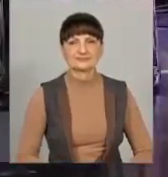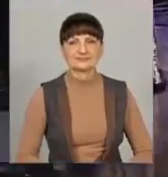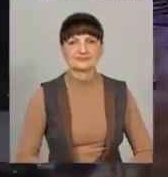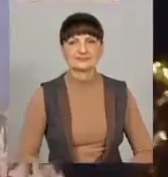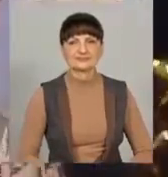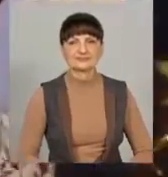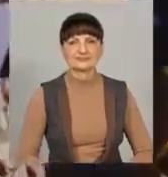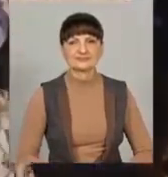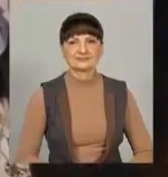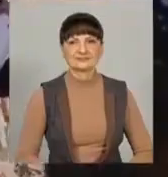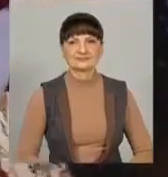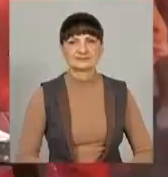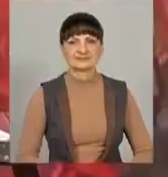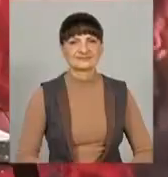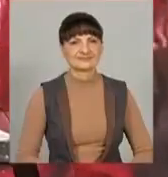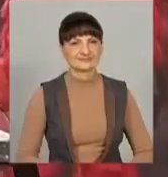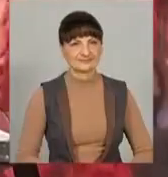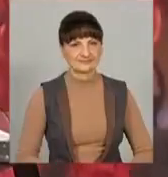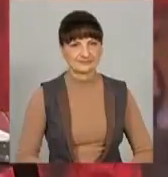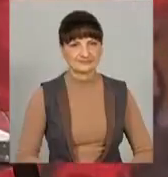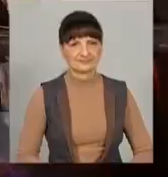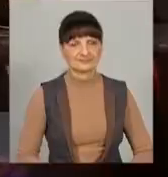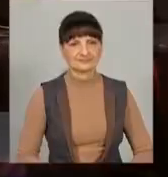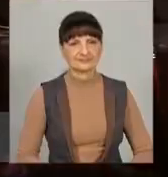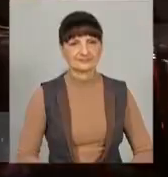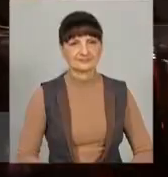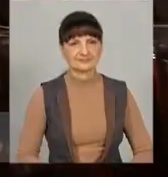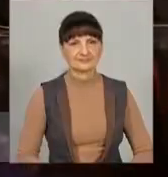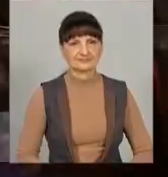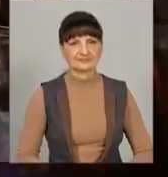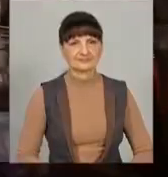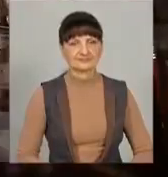Дина Жанабекова, Адина Смагулова, Ернат Булатбек, телеканал «Алматы».